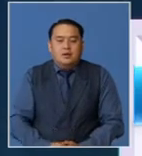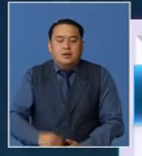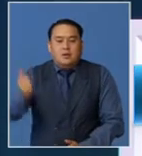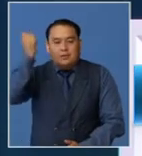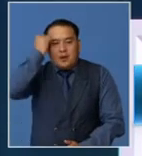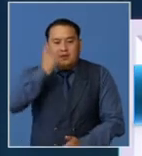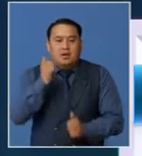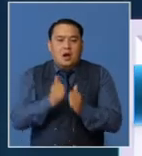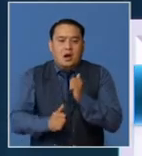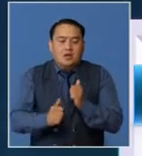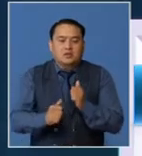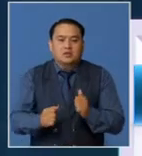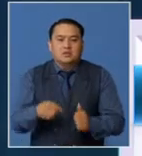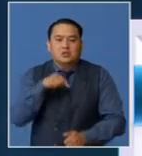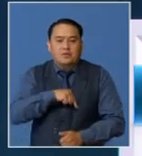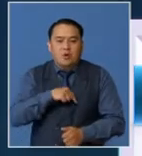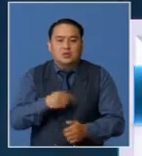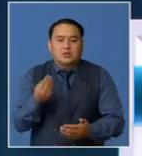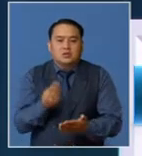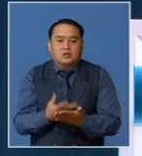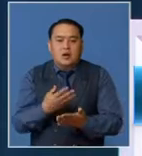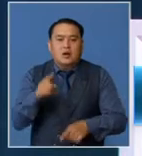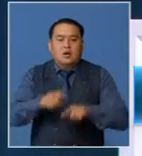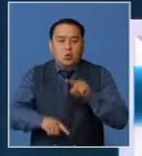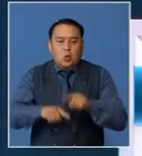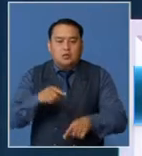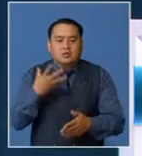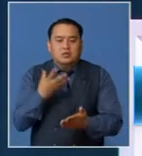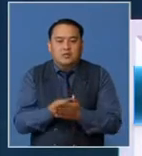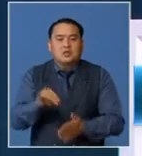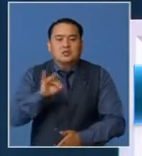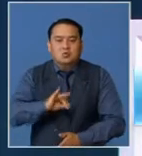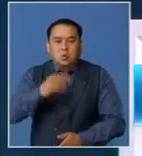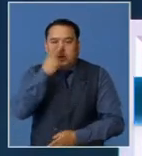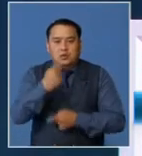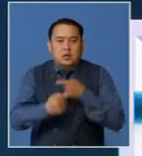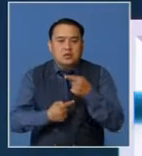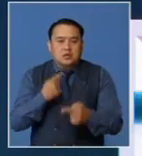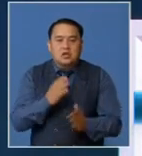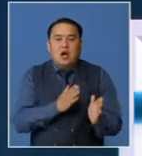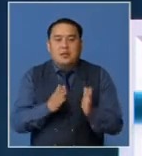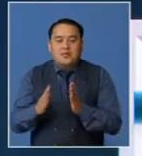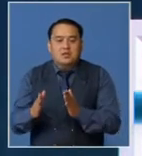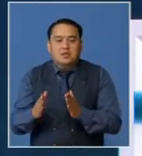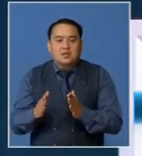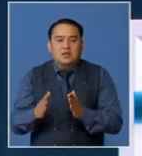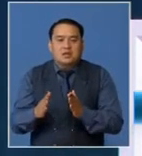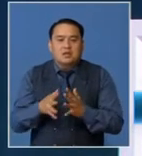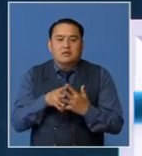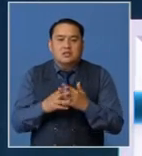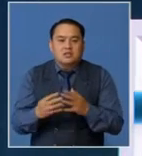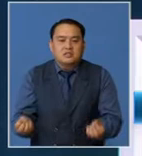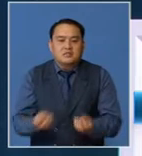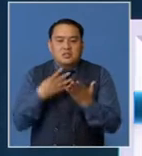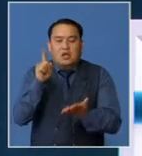живет самое дорогое и сокровенное. Это малая родина. Знать историю, традиции, обычаи известных односельчан,